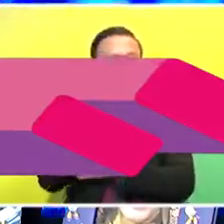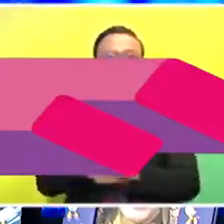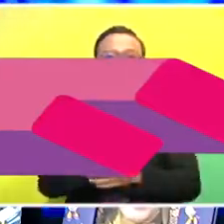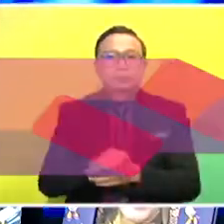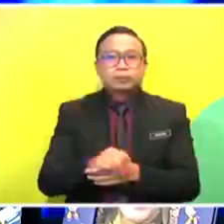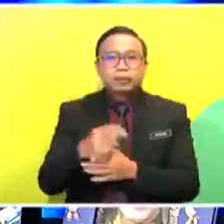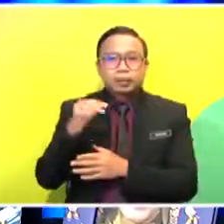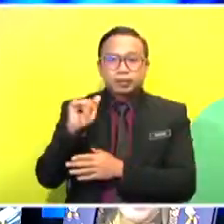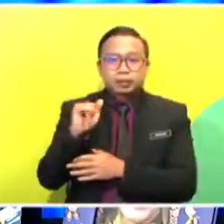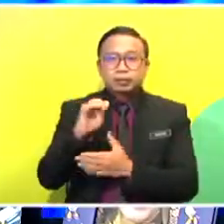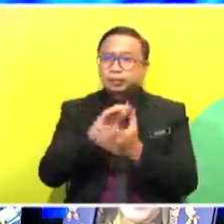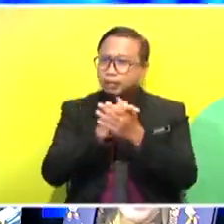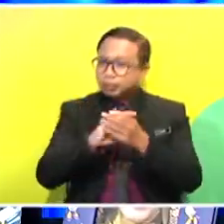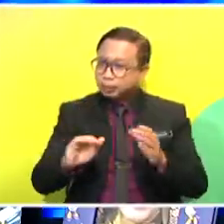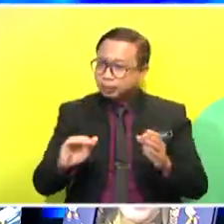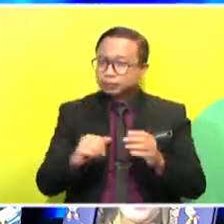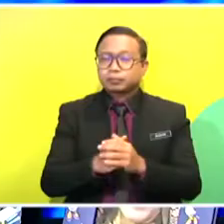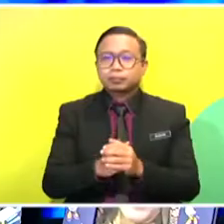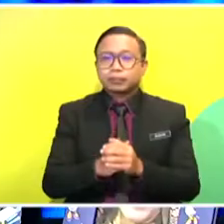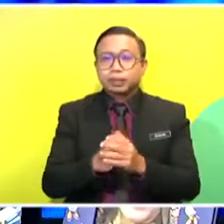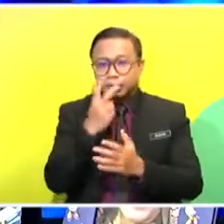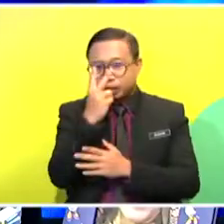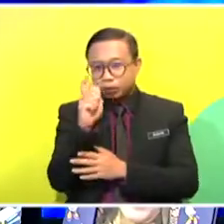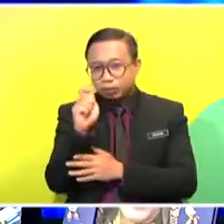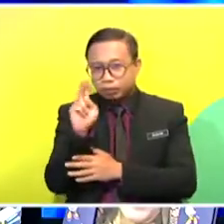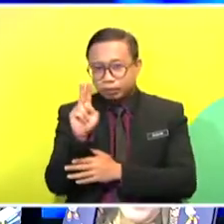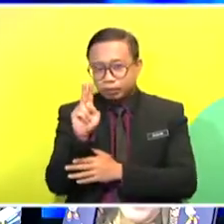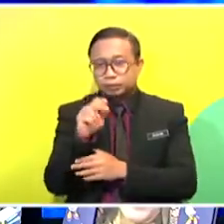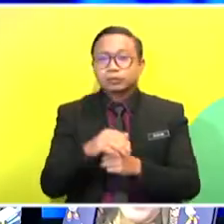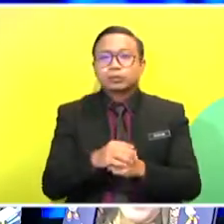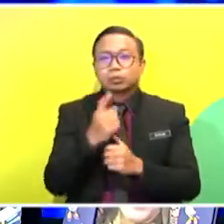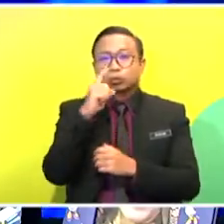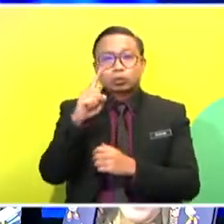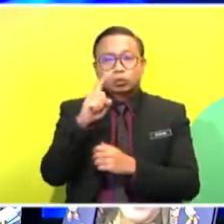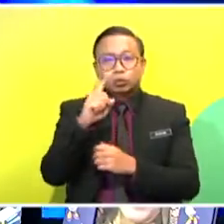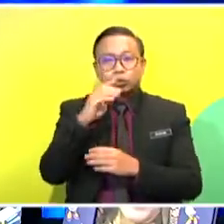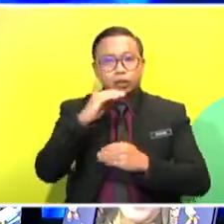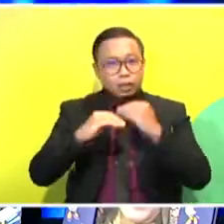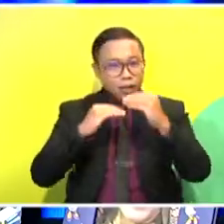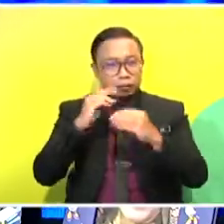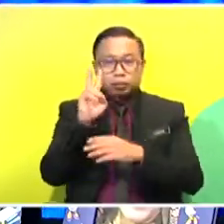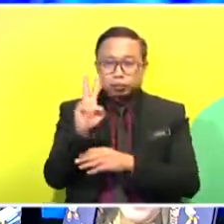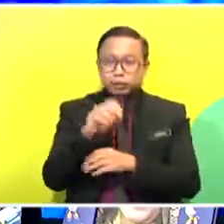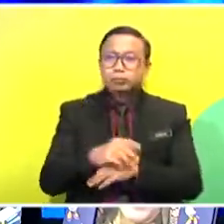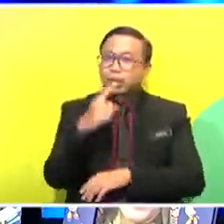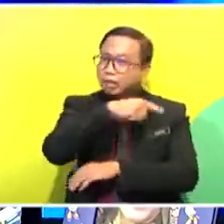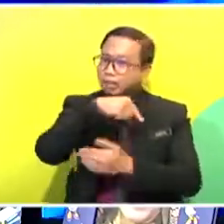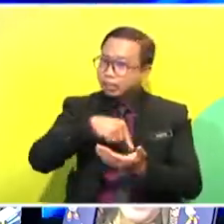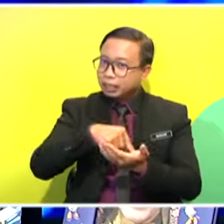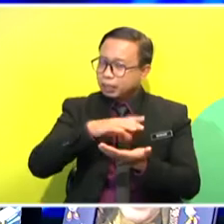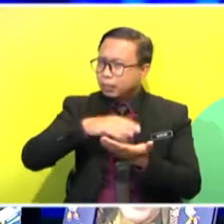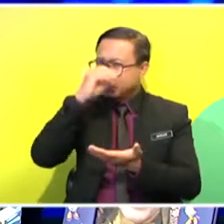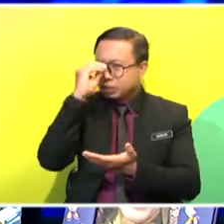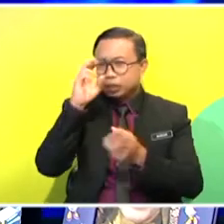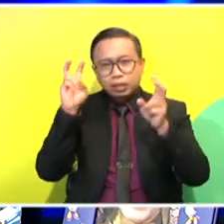selamat berkenalan kembali menonton Didik TV KPM bagi slot tahap 2. Hari ini bagi mata pelajaran